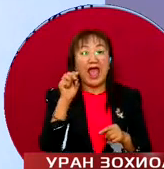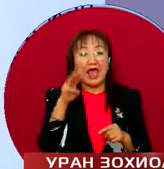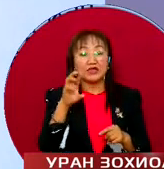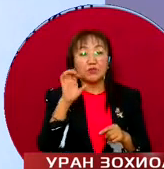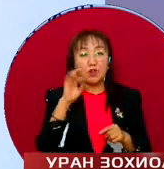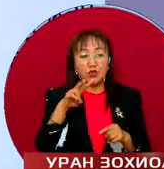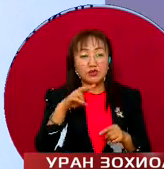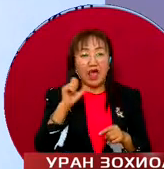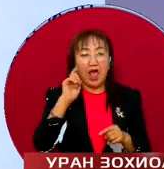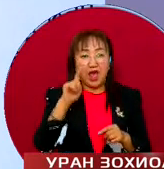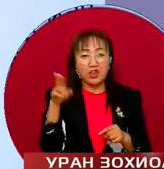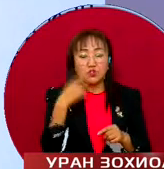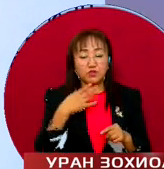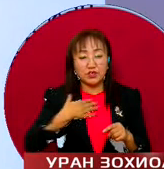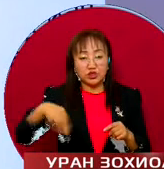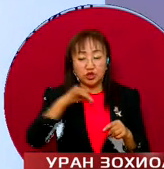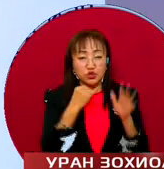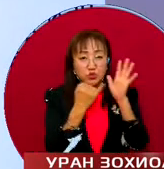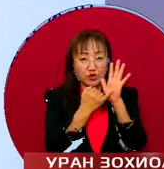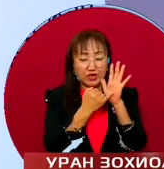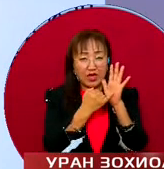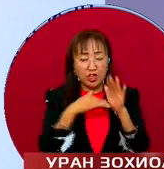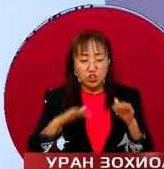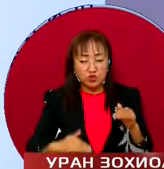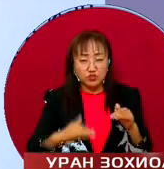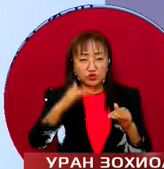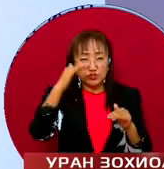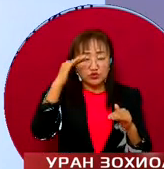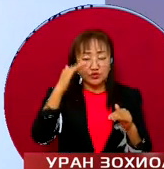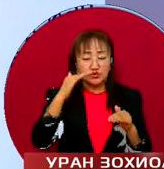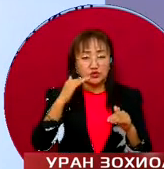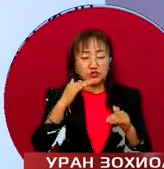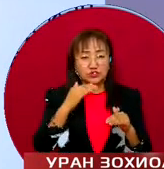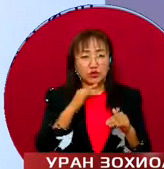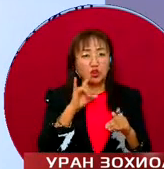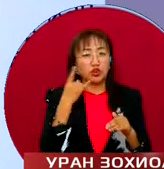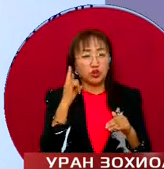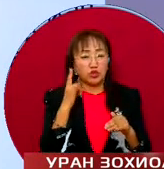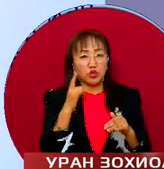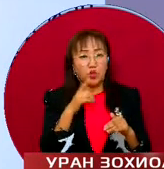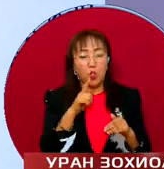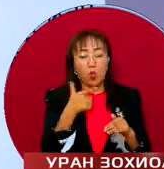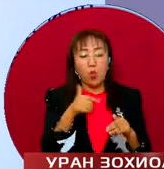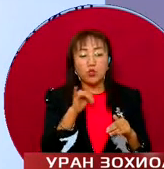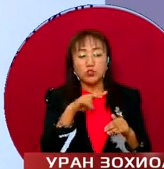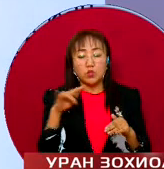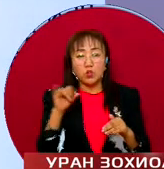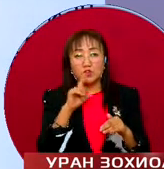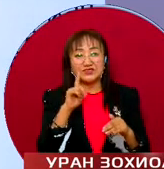дивсэж өсгсөн хонь хурганы унаанд ээлжгүй зүтгэдэг голууцхан хөх тэмээ.